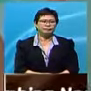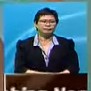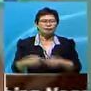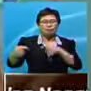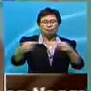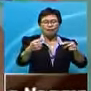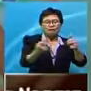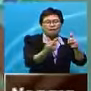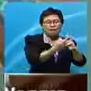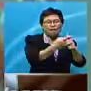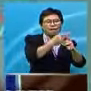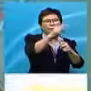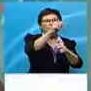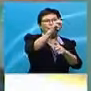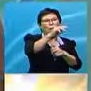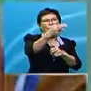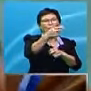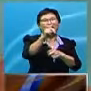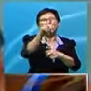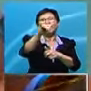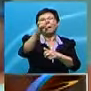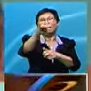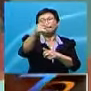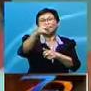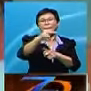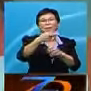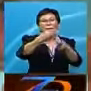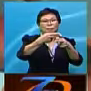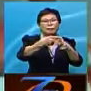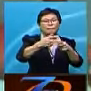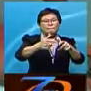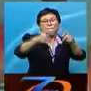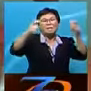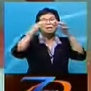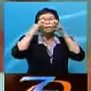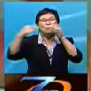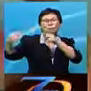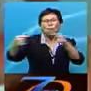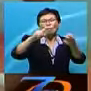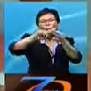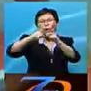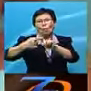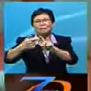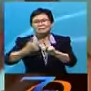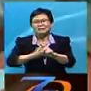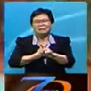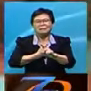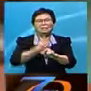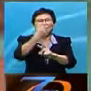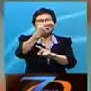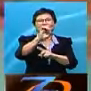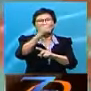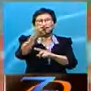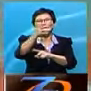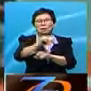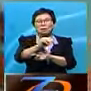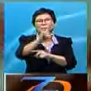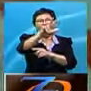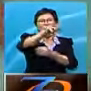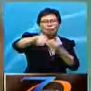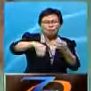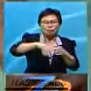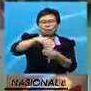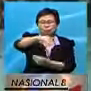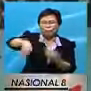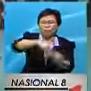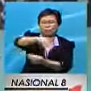Perlawanan pertama, Muhammad Aiman dengan gelaran The Big Cat menentang rakan sendiri Hisham Samsudin mengheret ketiga pusingan dimenangi oleh